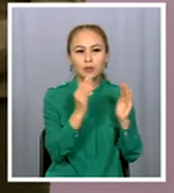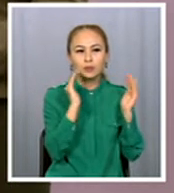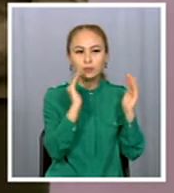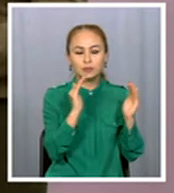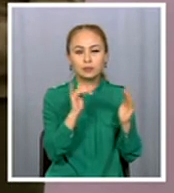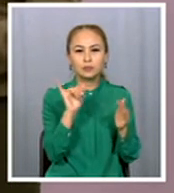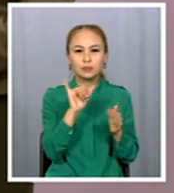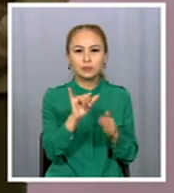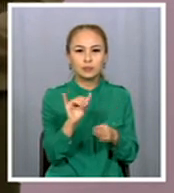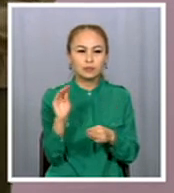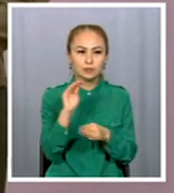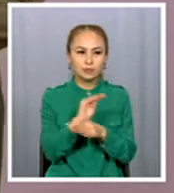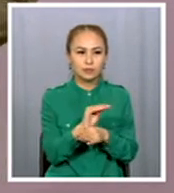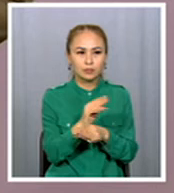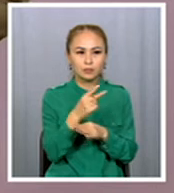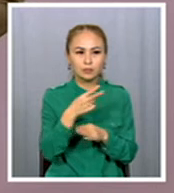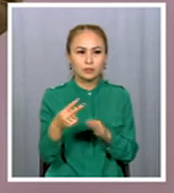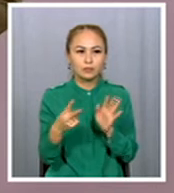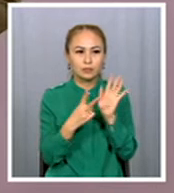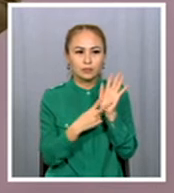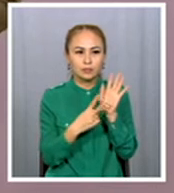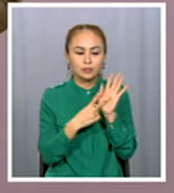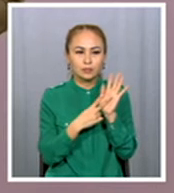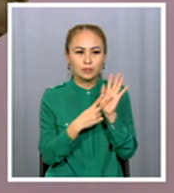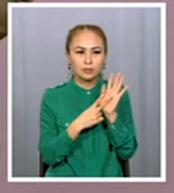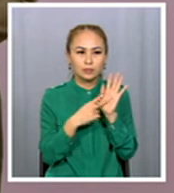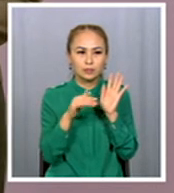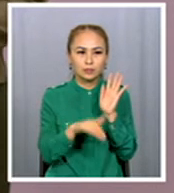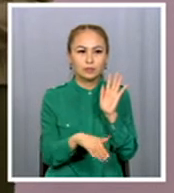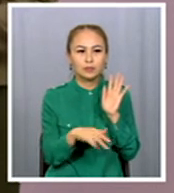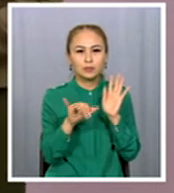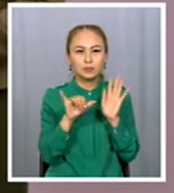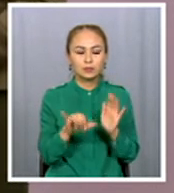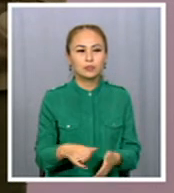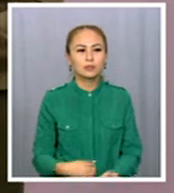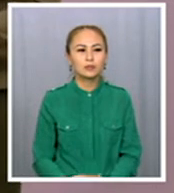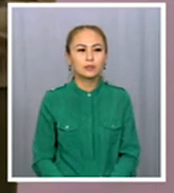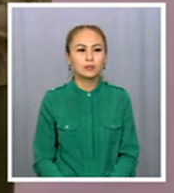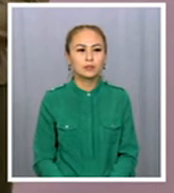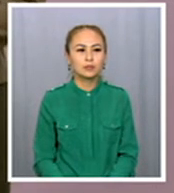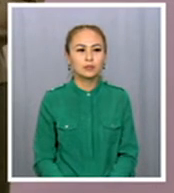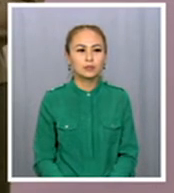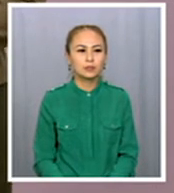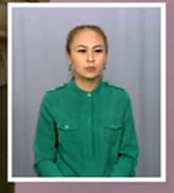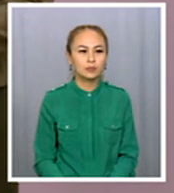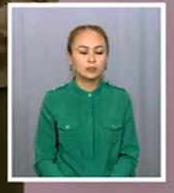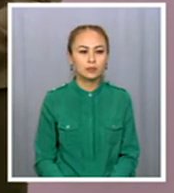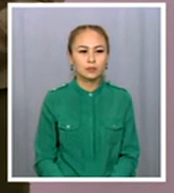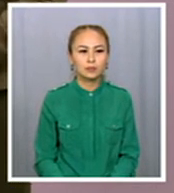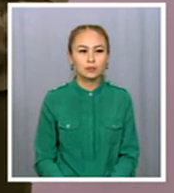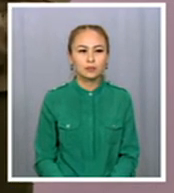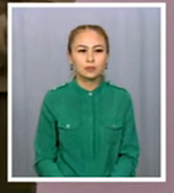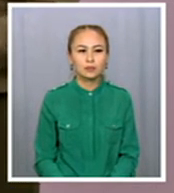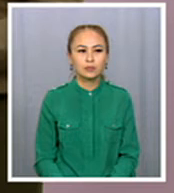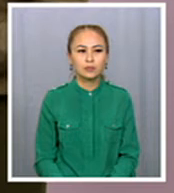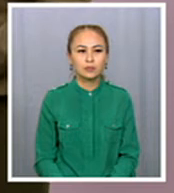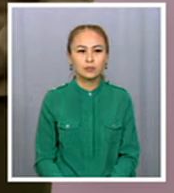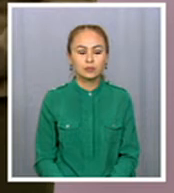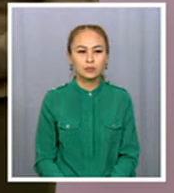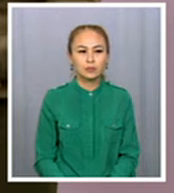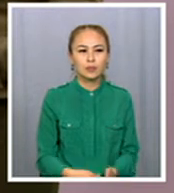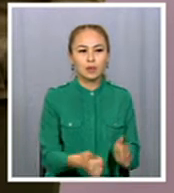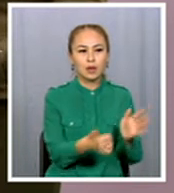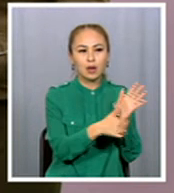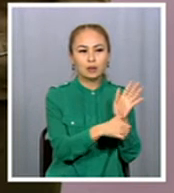көбейтіндісін есептейміз. Көбейтіндінің мәні 7000-ға тең, яғни 7000Y.